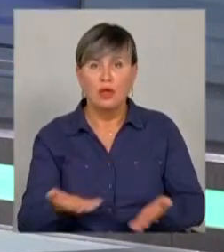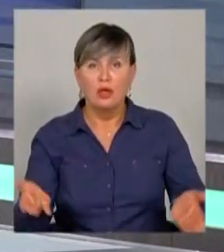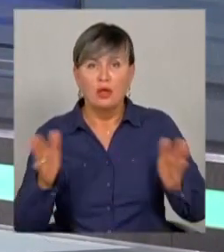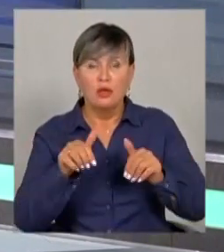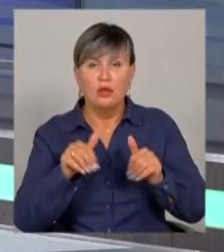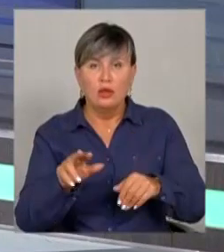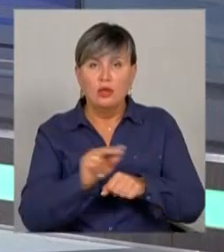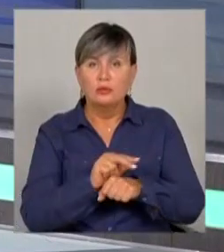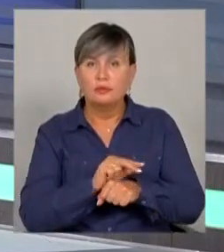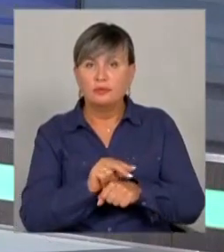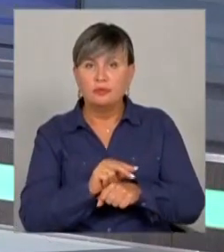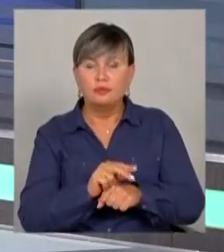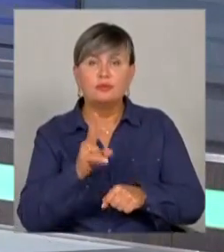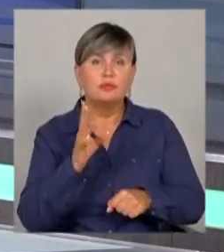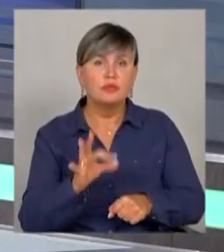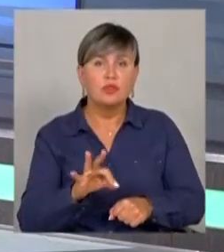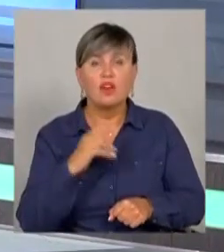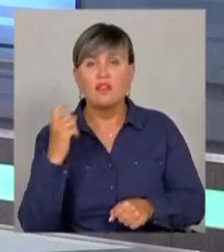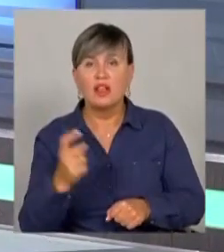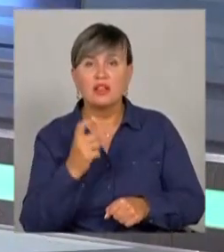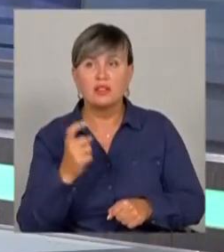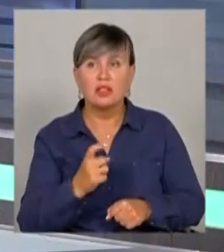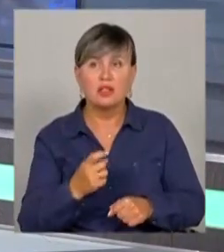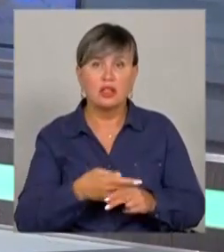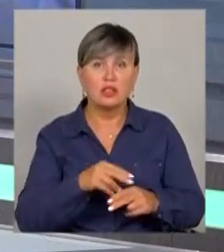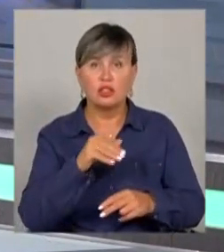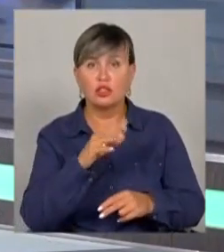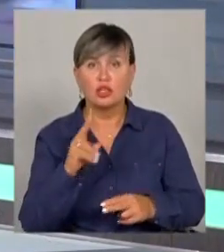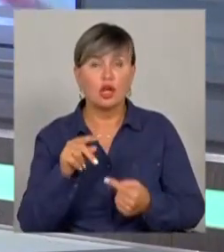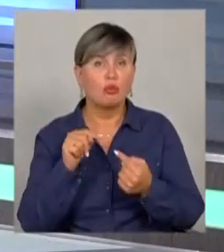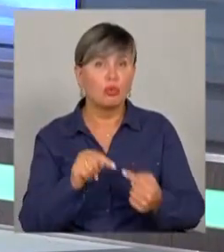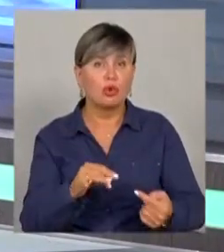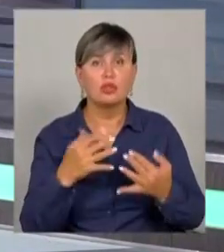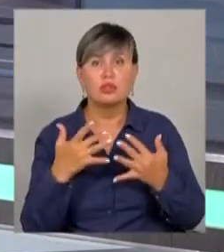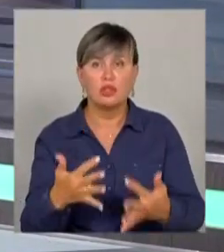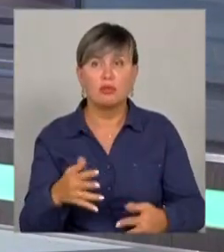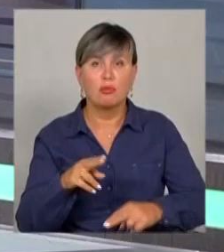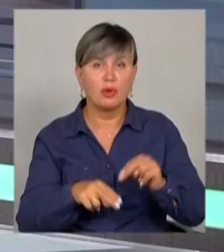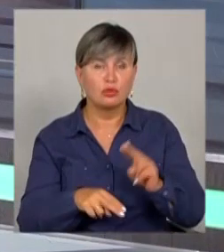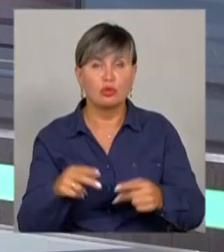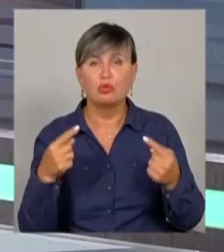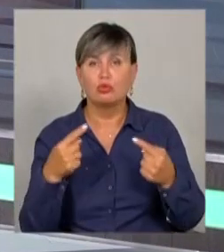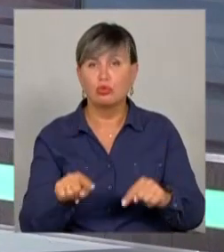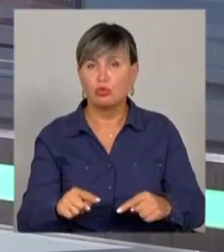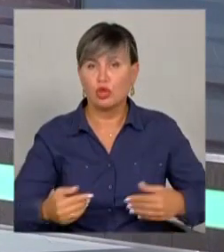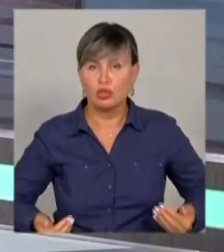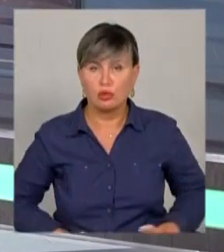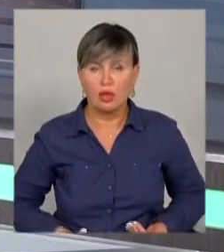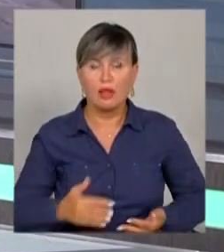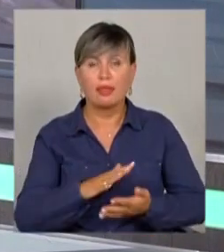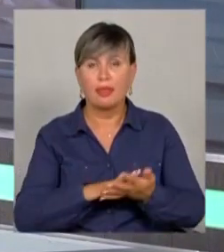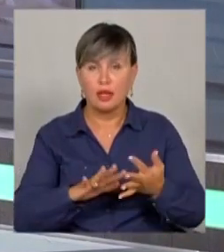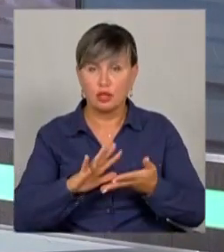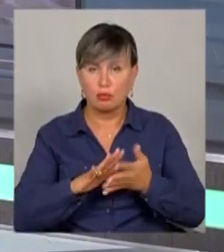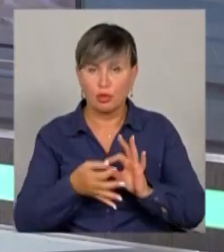решено отремонтировать. Но владельцы затопленных жилых объектов против и требуют возвести им другое жилье. О ситуации в регионе